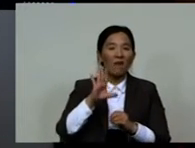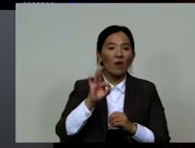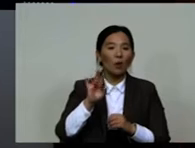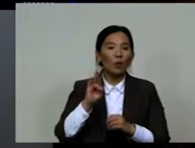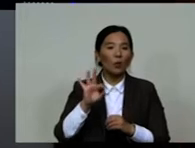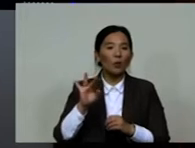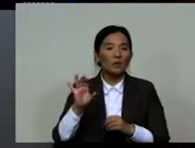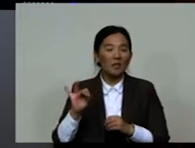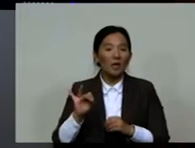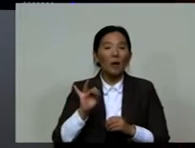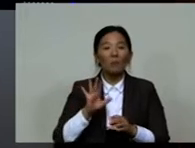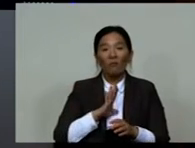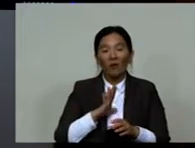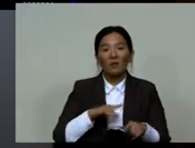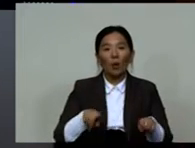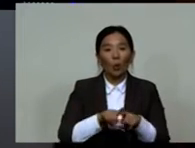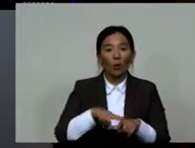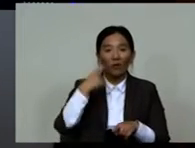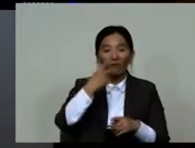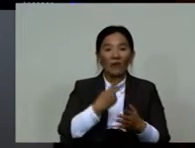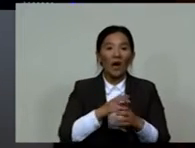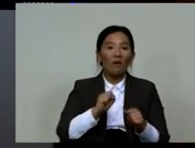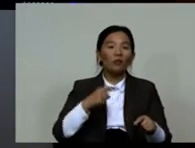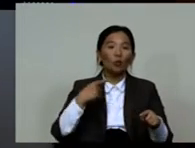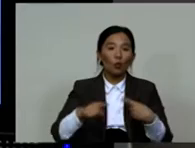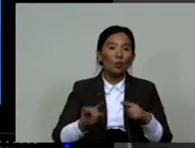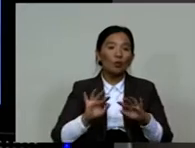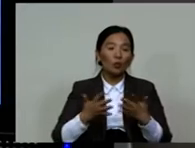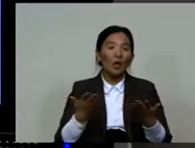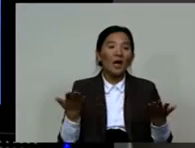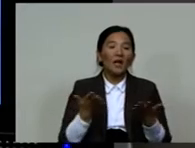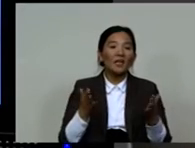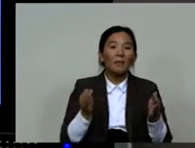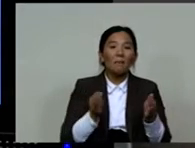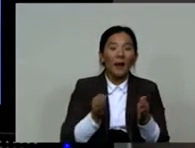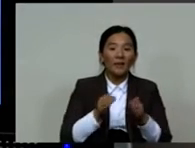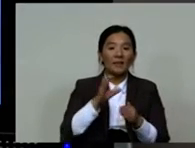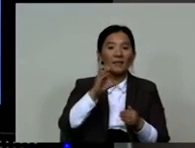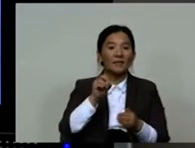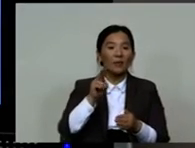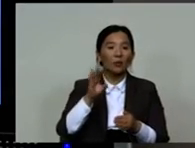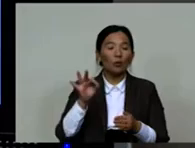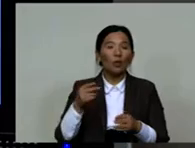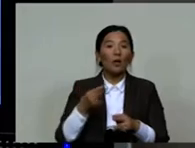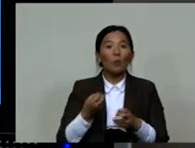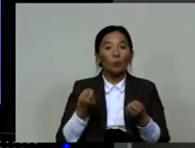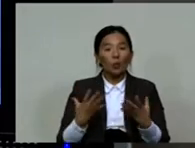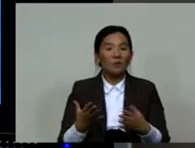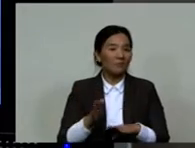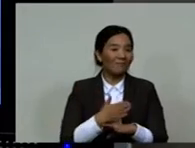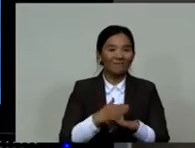будет иметь вид. А в другом случае, видите, какие маленькие сектора? Мы их просто не